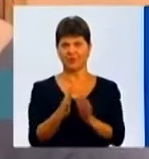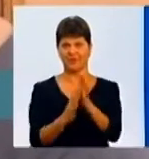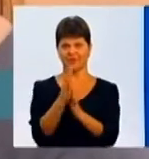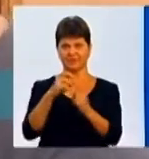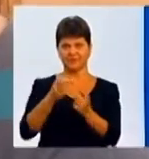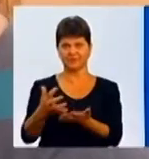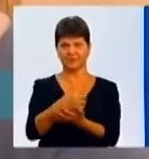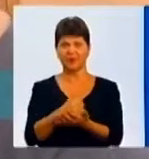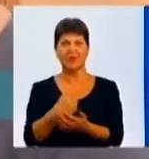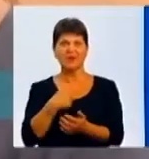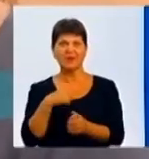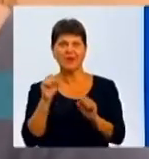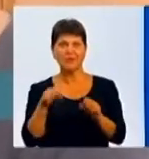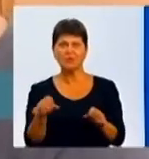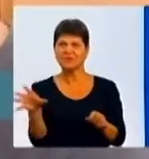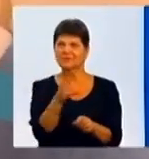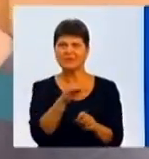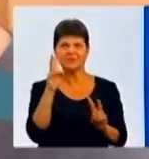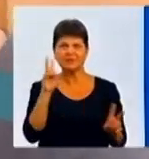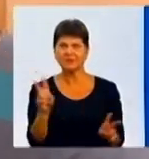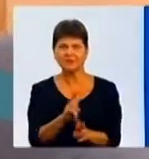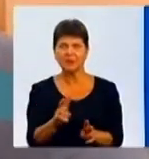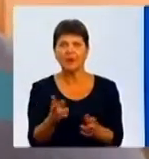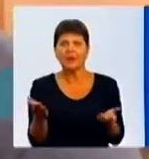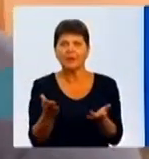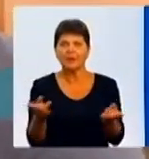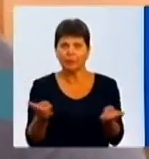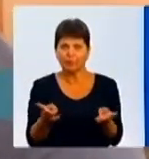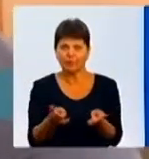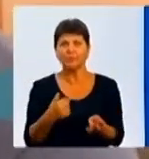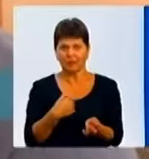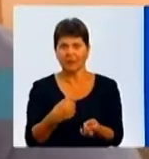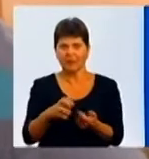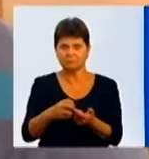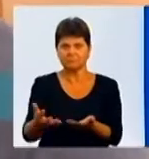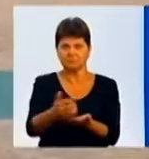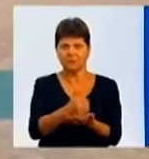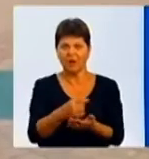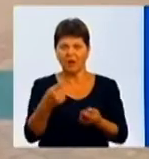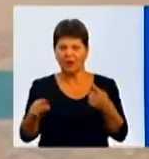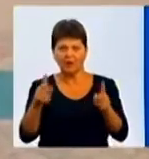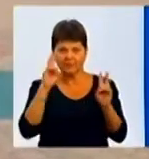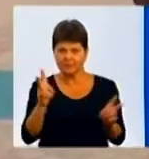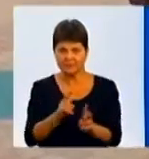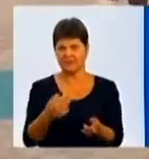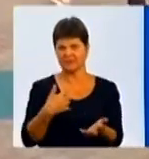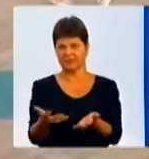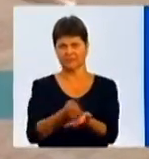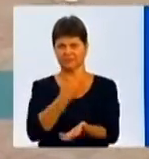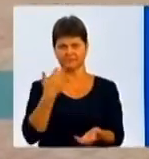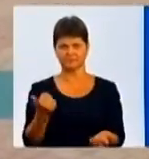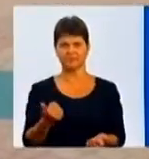не знаю, але ті, які потрібно, я собі знаю, інших не беру. І ось так виходжу з ситуації. Я не купую гриби